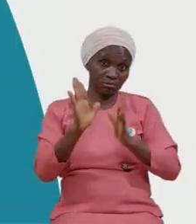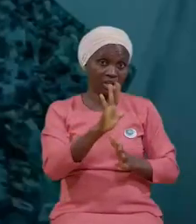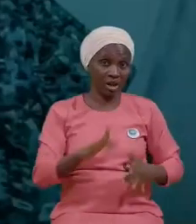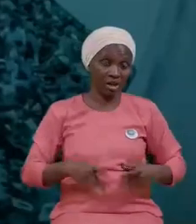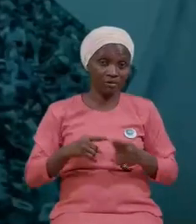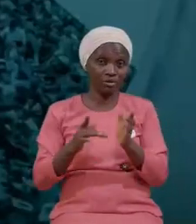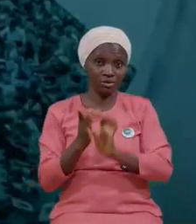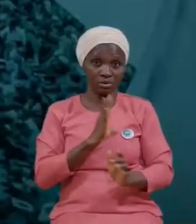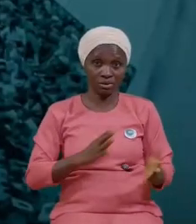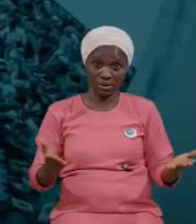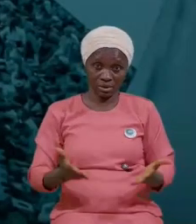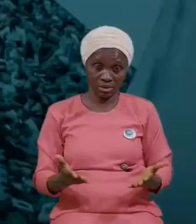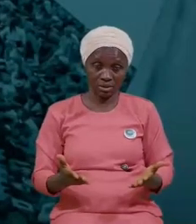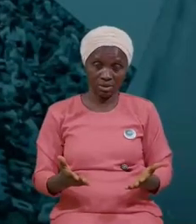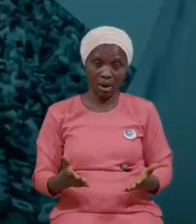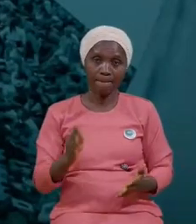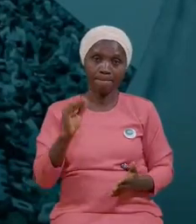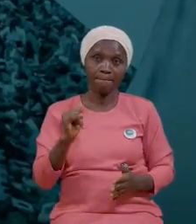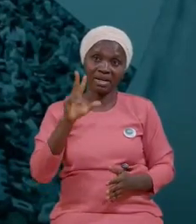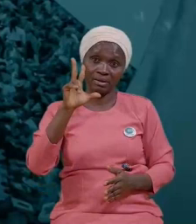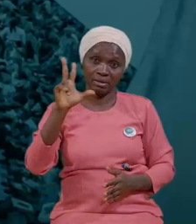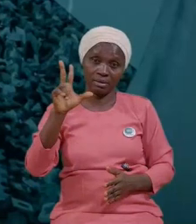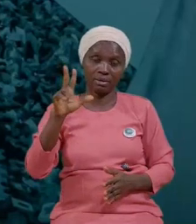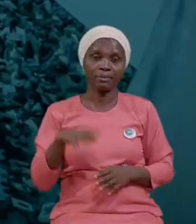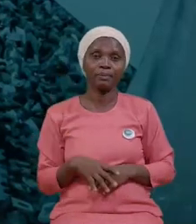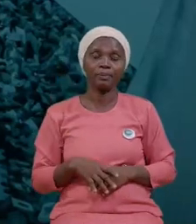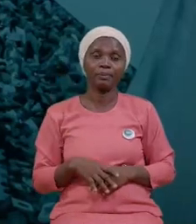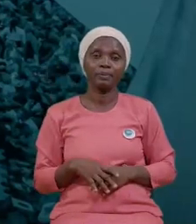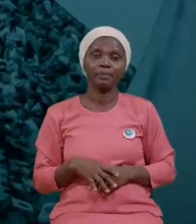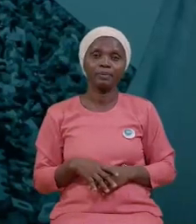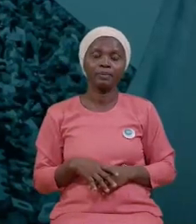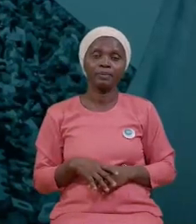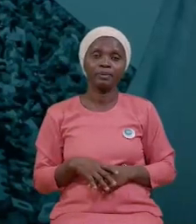c'est pour ceux-là qui sont au lieu principal de la croisade.